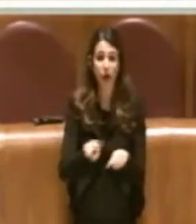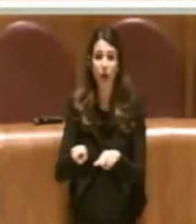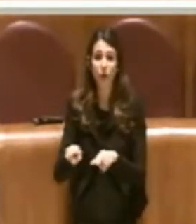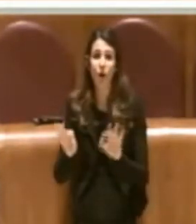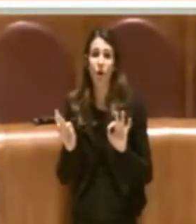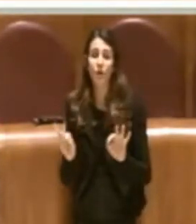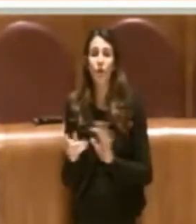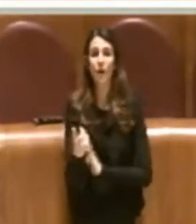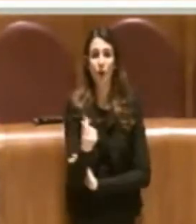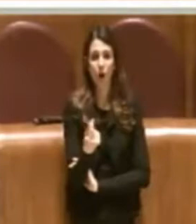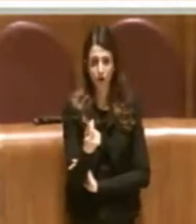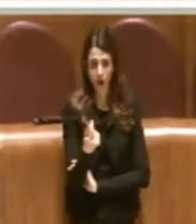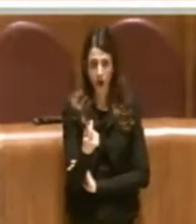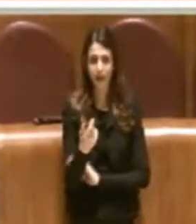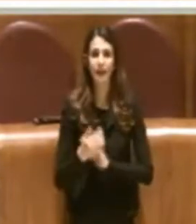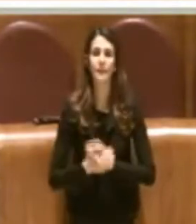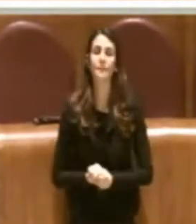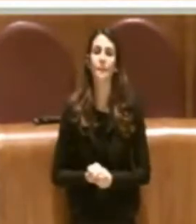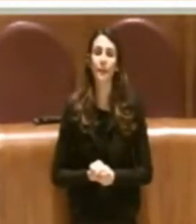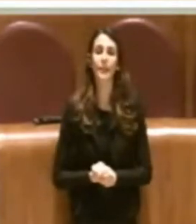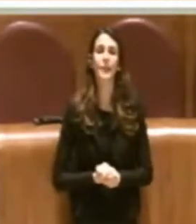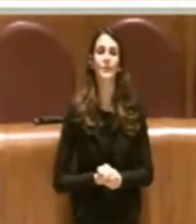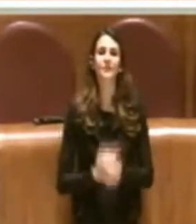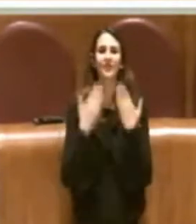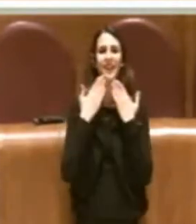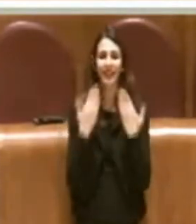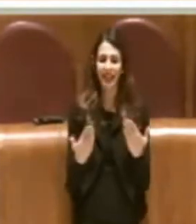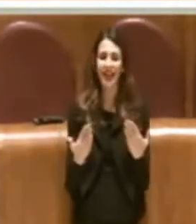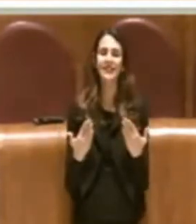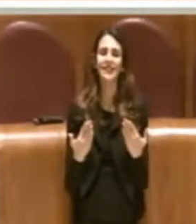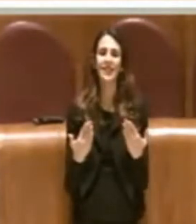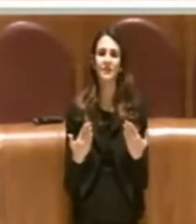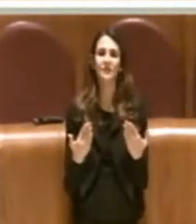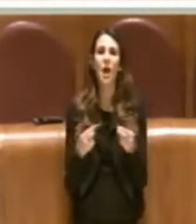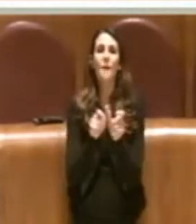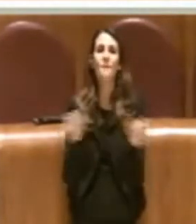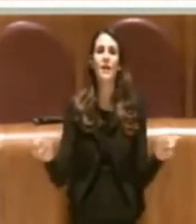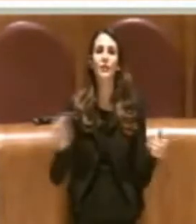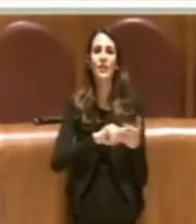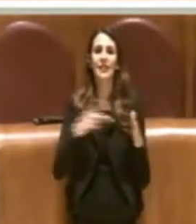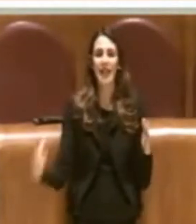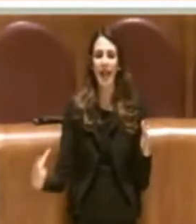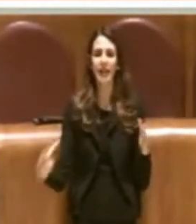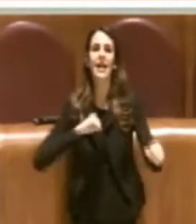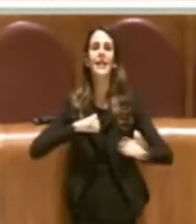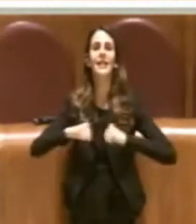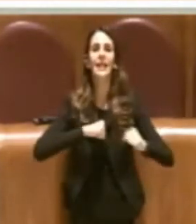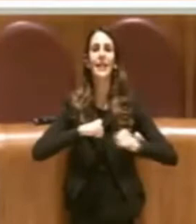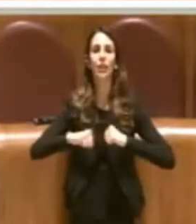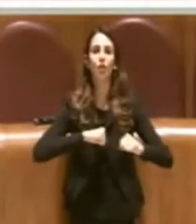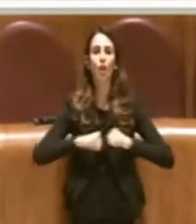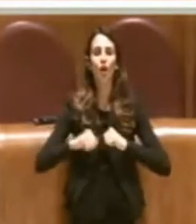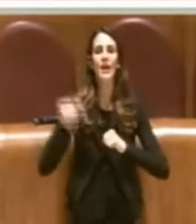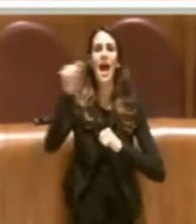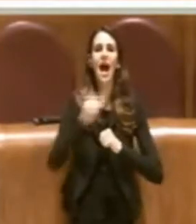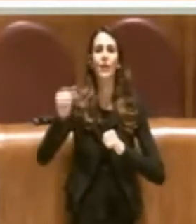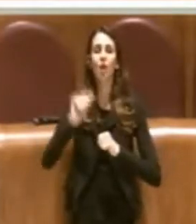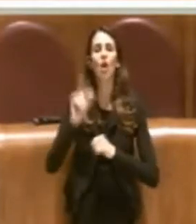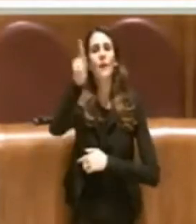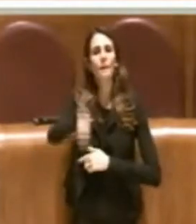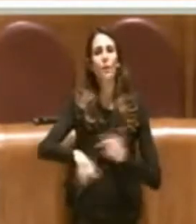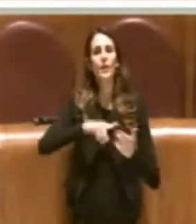coefficienti che sono stati proposti. Ringrazio quindi il direttore Ziantoni, ma anche Daniele Tigani,